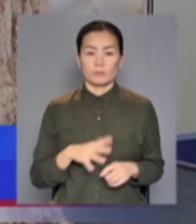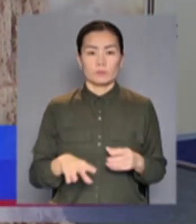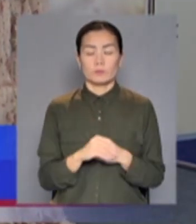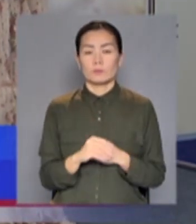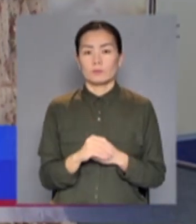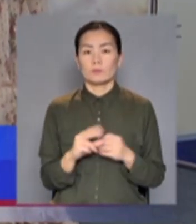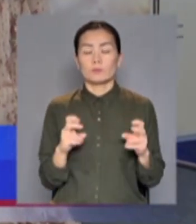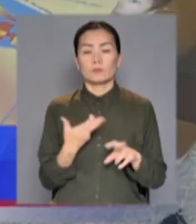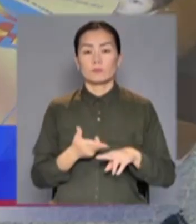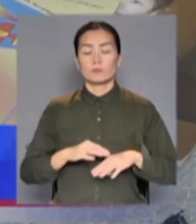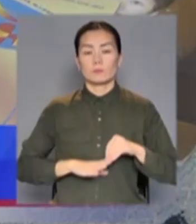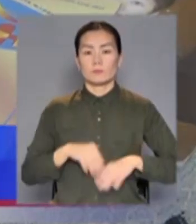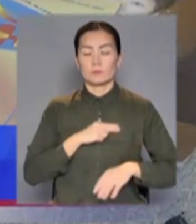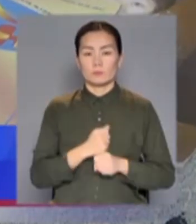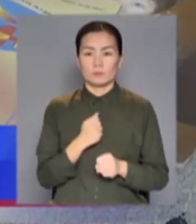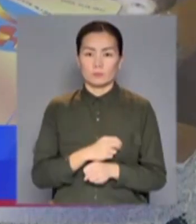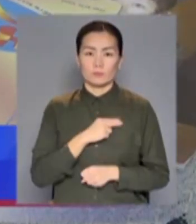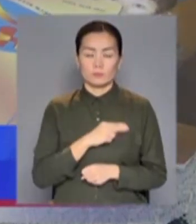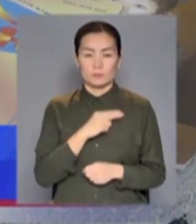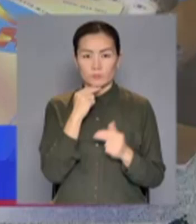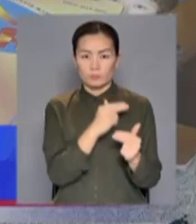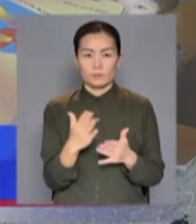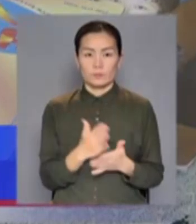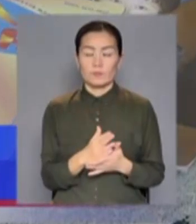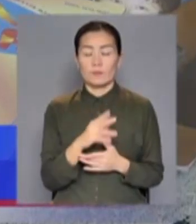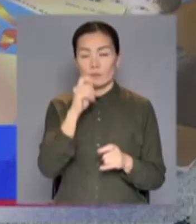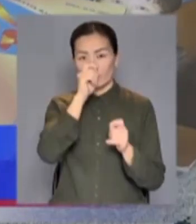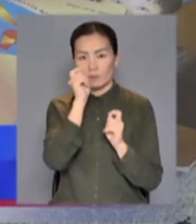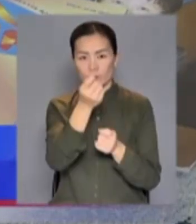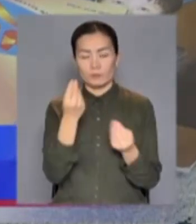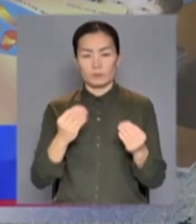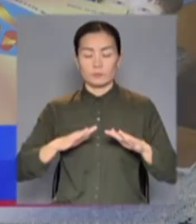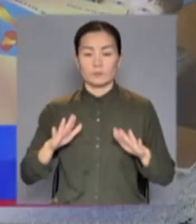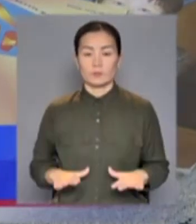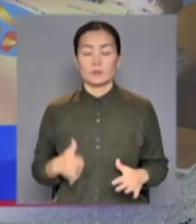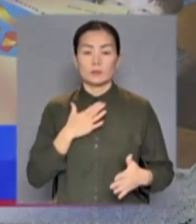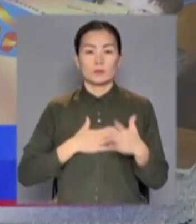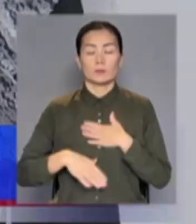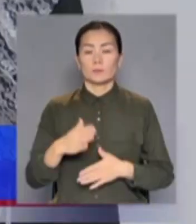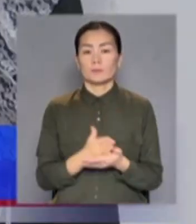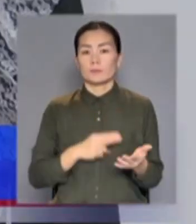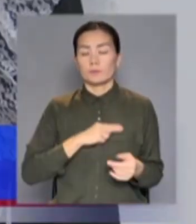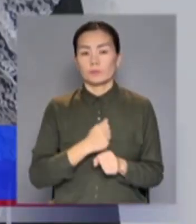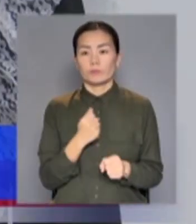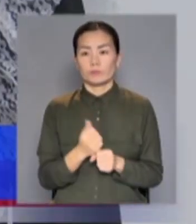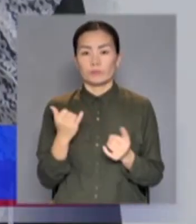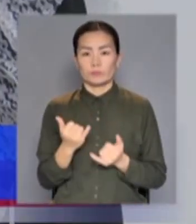еткен кітапхана болса, сала қызметкерінің еңбегі ерен. Парасат пен білімнің киелі ордасында қуана қарсы алатын